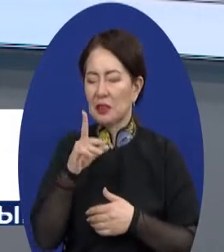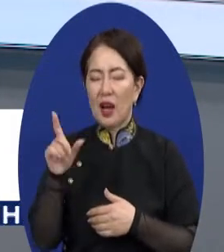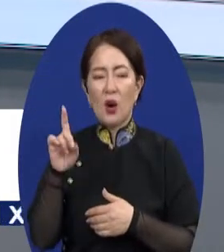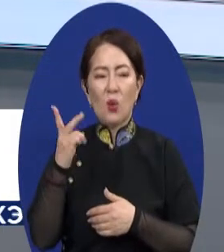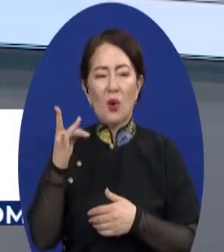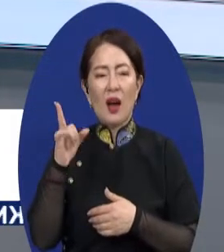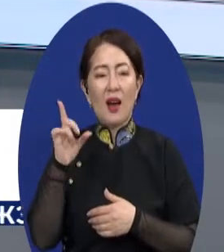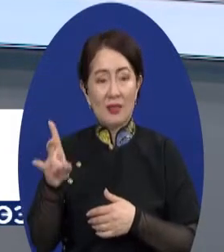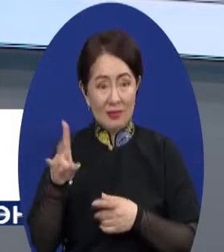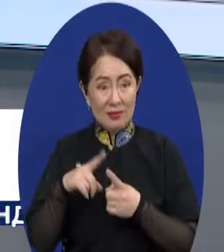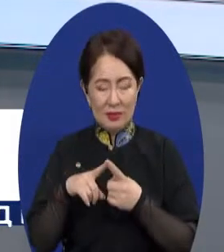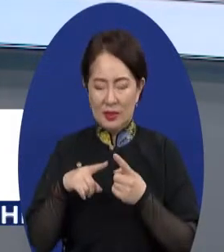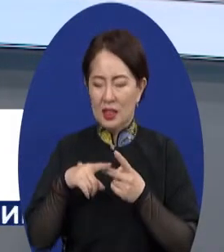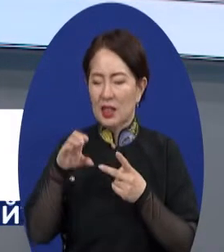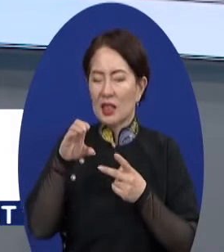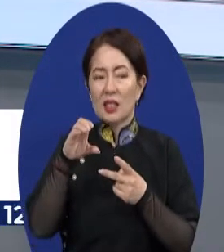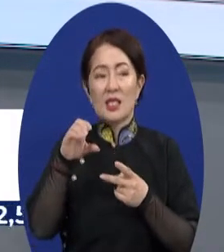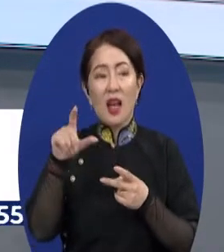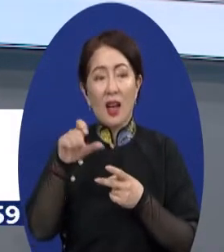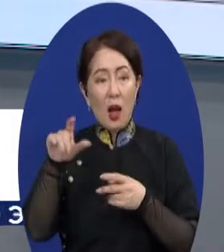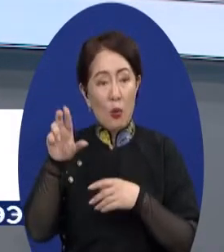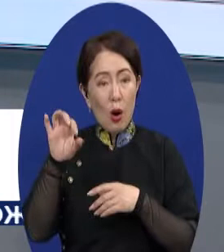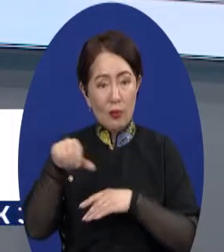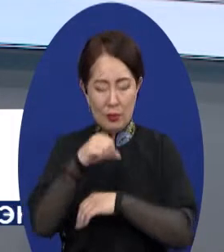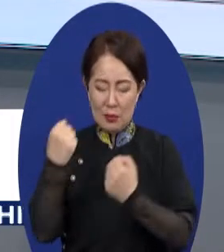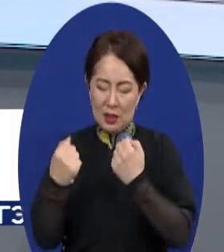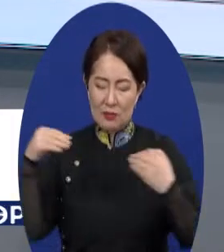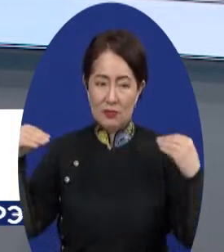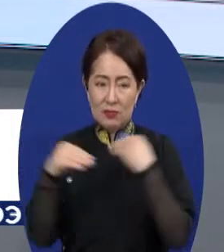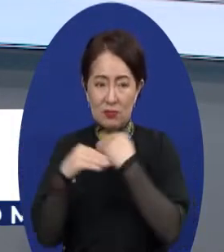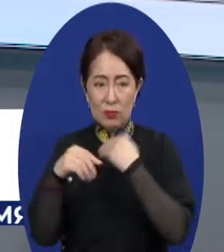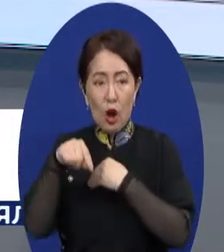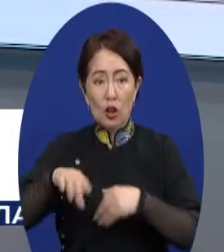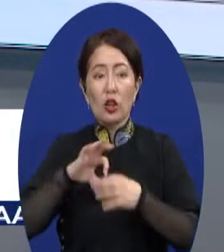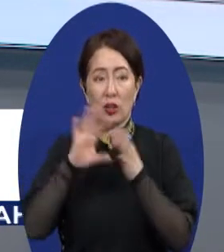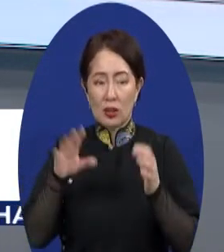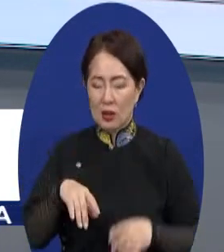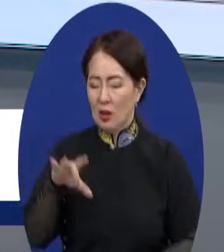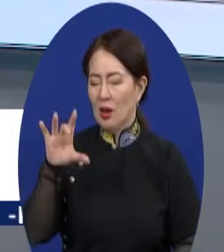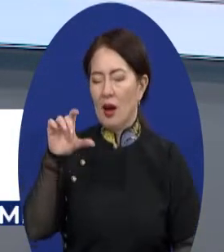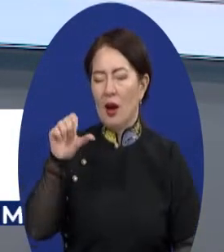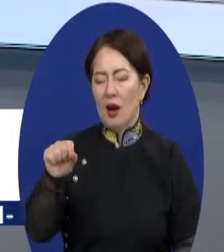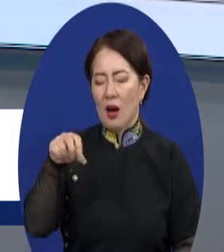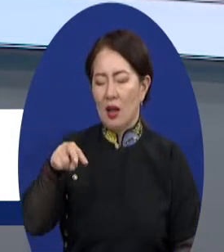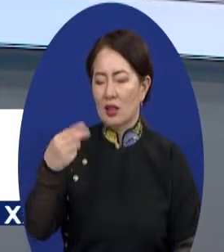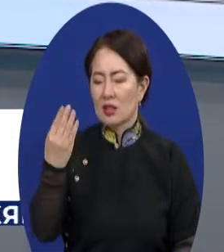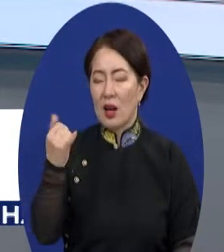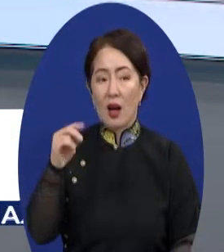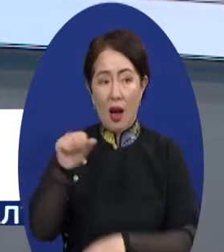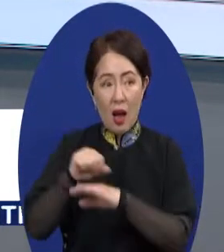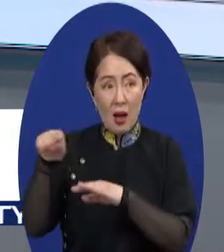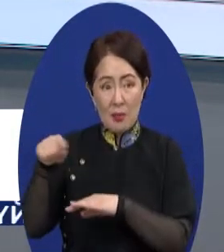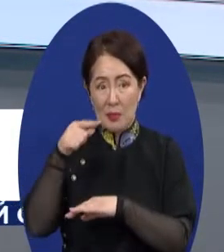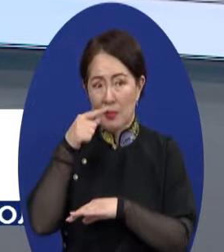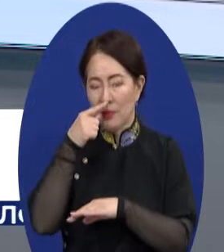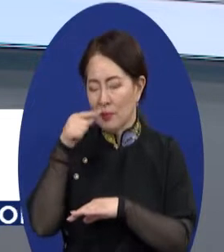бомбтын ачаа тээврийн хөдөлгөөнийг өнөөдрөөс эхлүүллээ. За бүгд нэг хамтар тулсын Өвөр Монголын өөртөөс хорны Алшаа аймгийн эзний хошуунд COVID-19-ийн